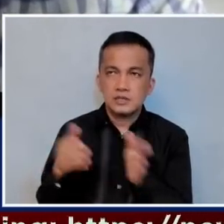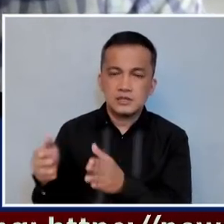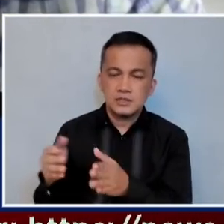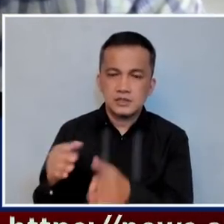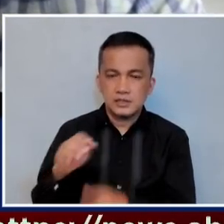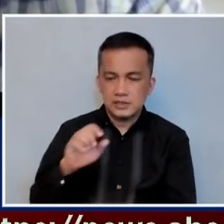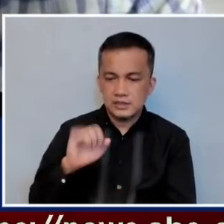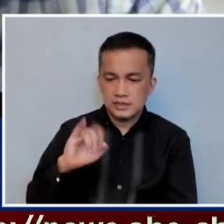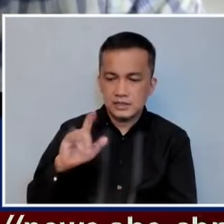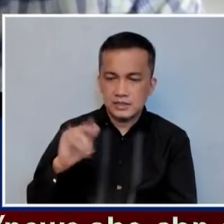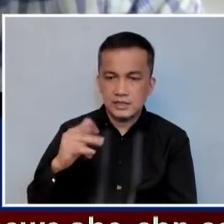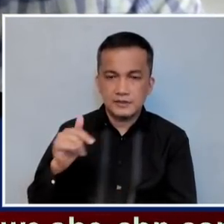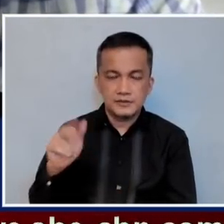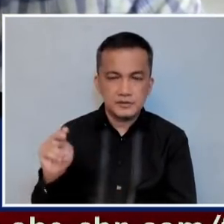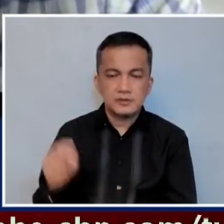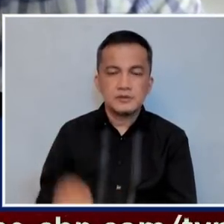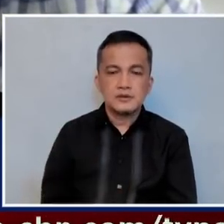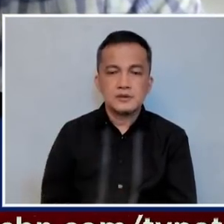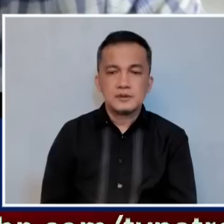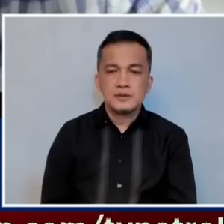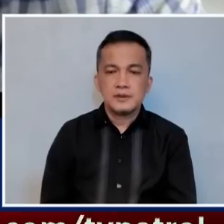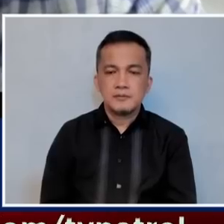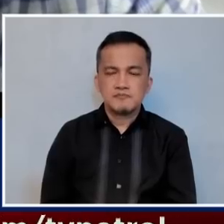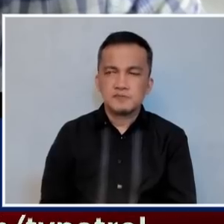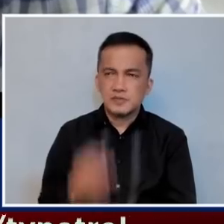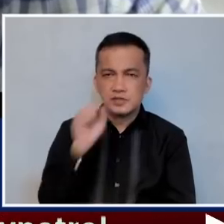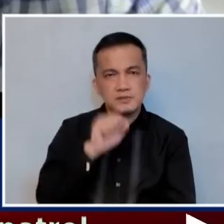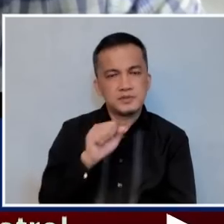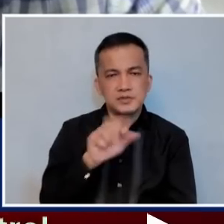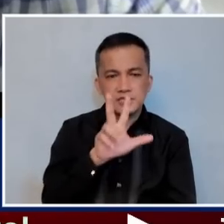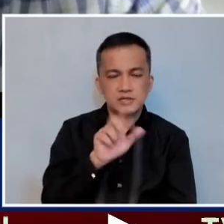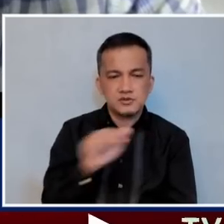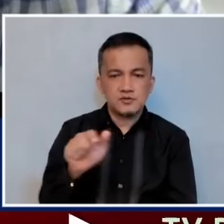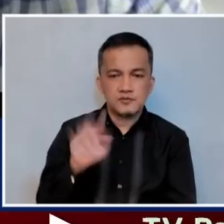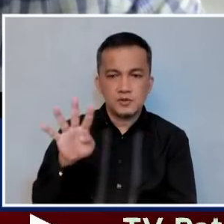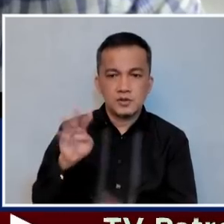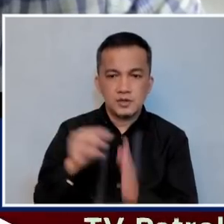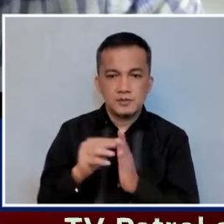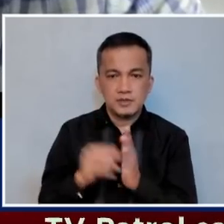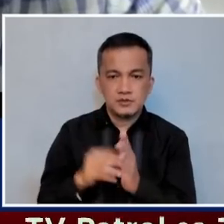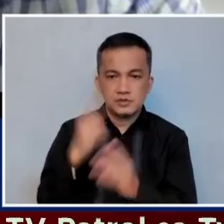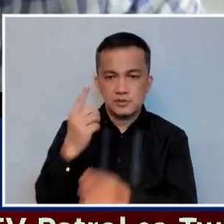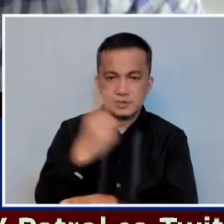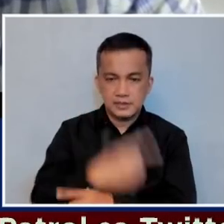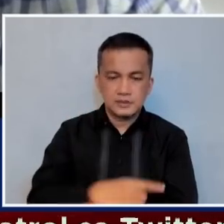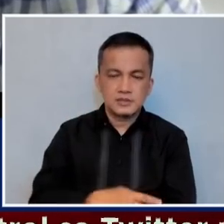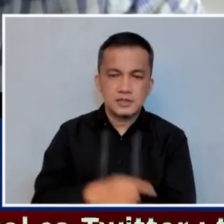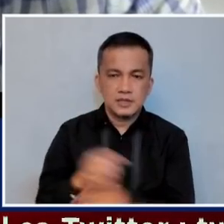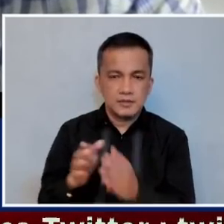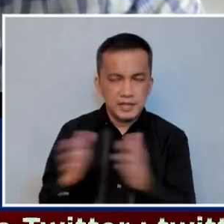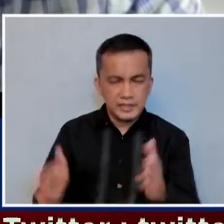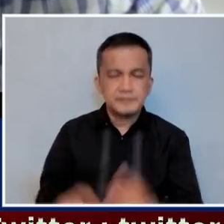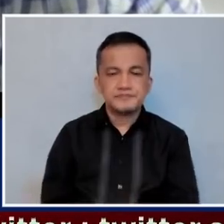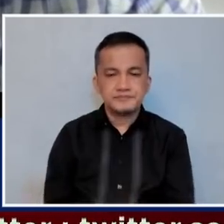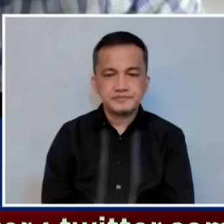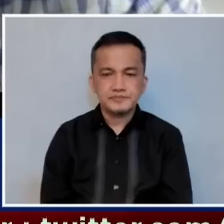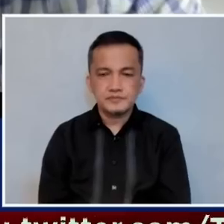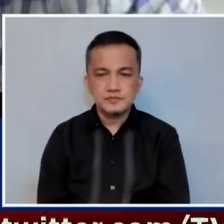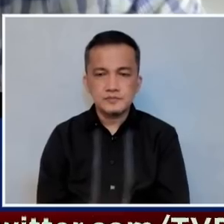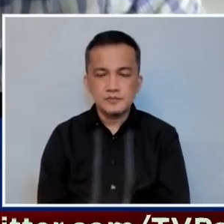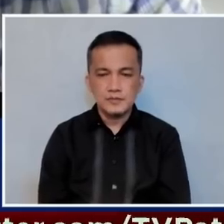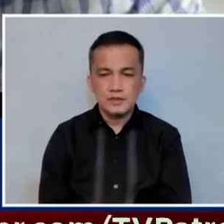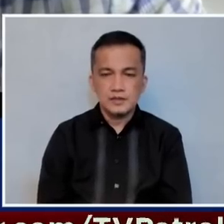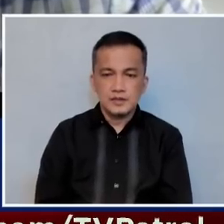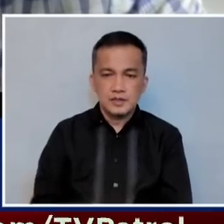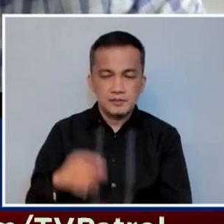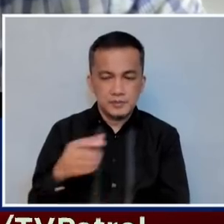Ilihan, roughly mga around 3 to 4 million per day naman yun. So medyo malaki din. Tapos meron pang liquidated damages